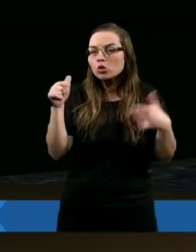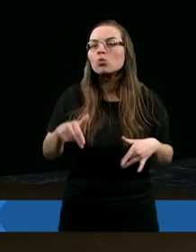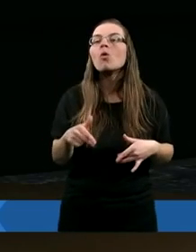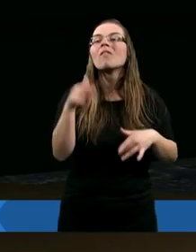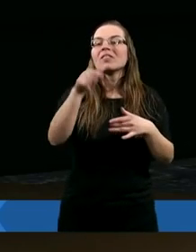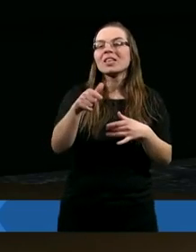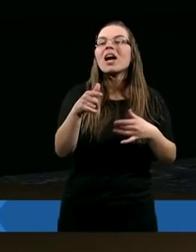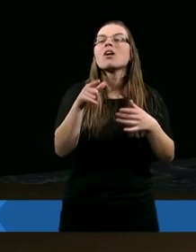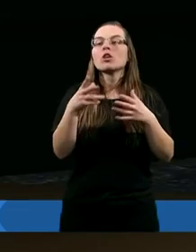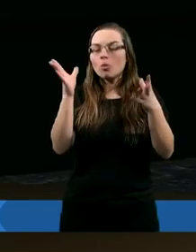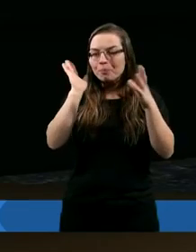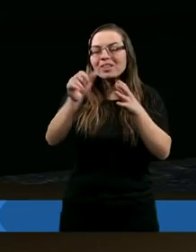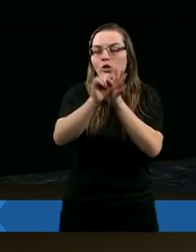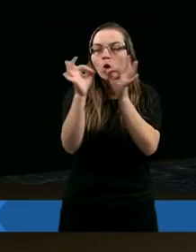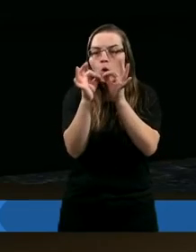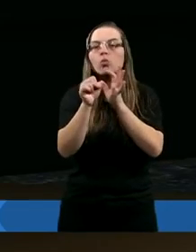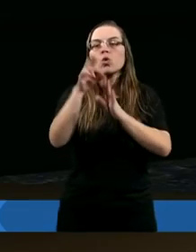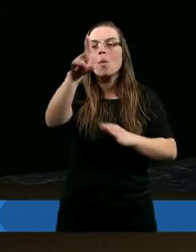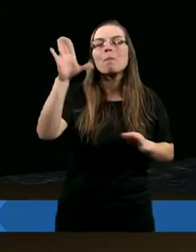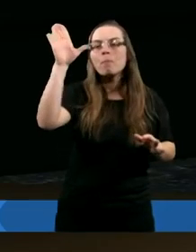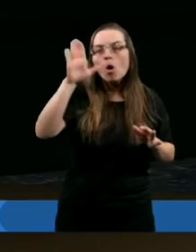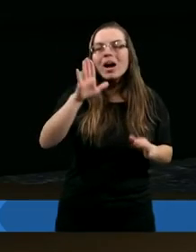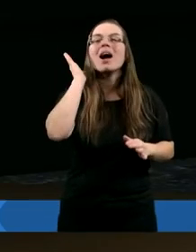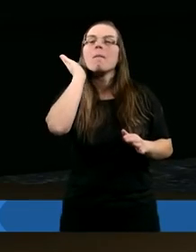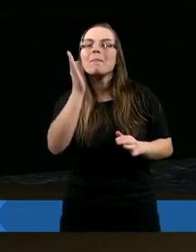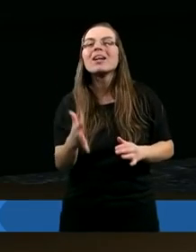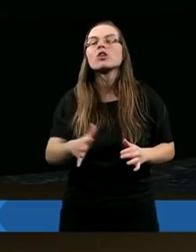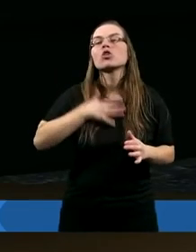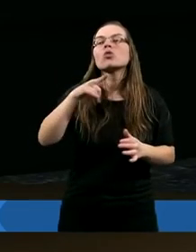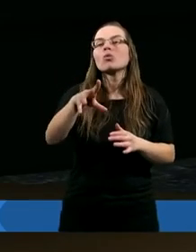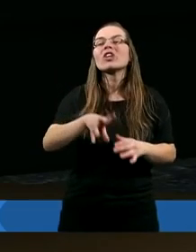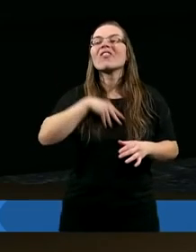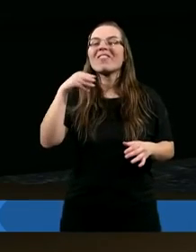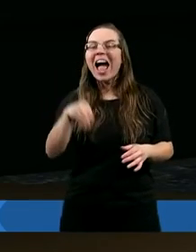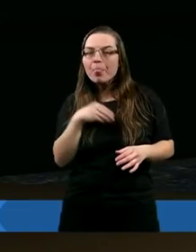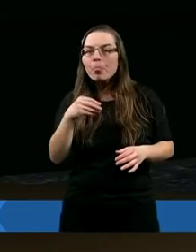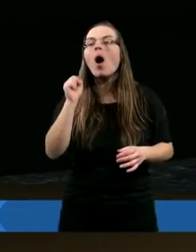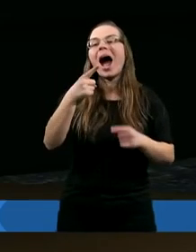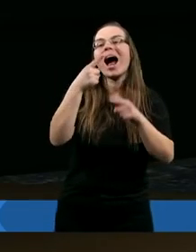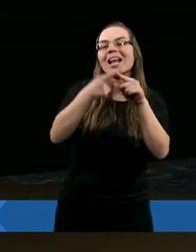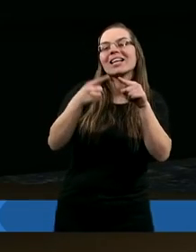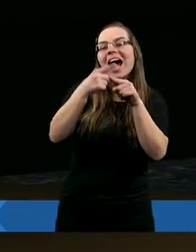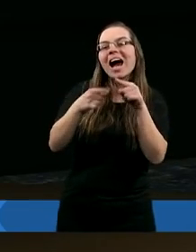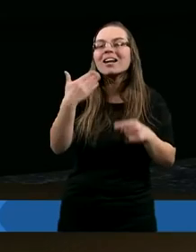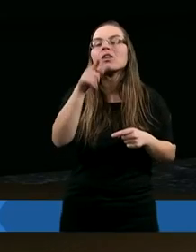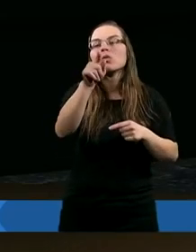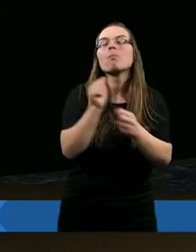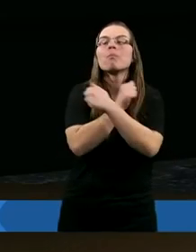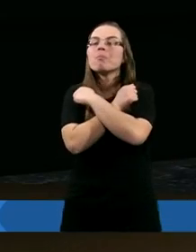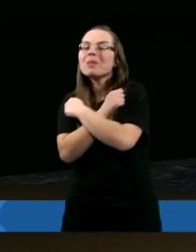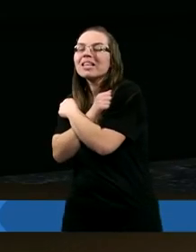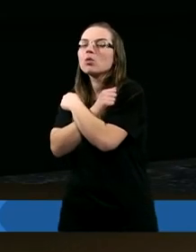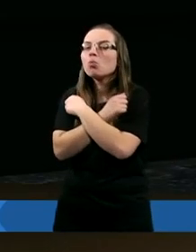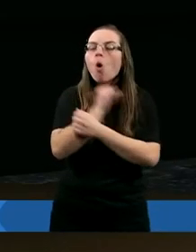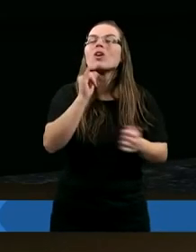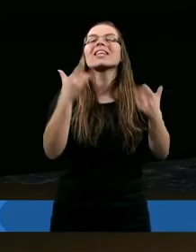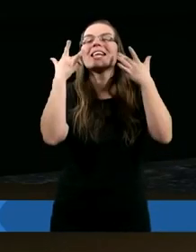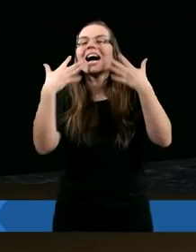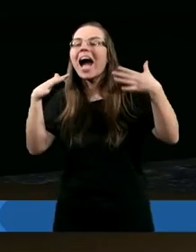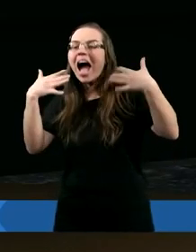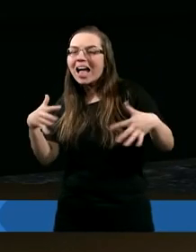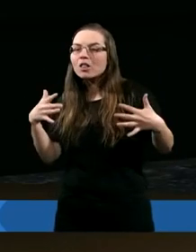wtedy będziemy mieć niesamowity szacunek do Pana Boga, będziemy odczuwać właśnie tą świętość, a zarazem tę miłość, dobroć i wesele, i